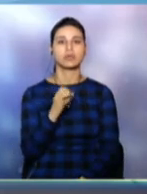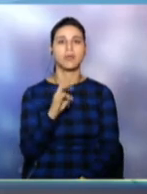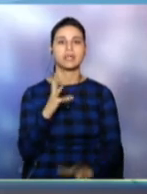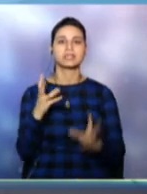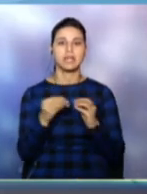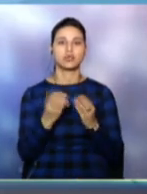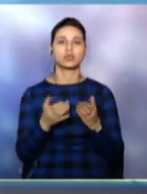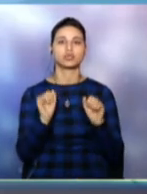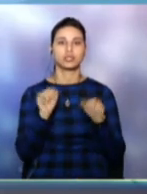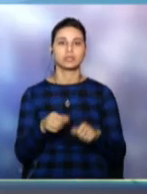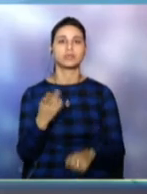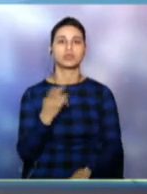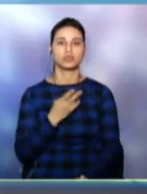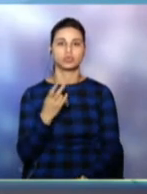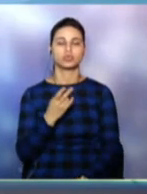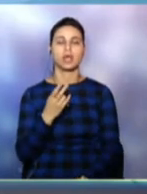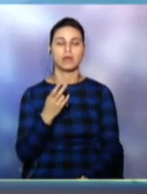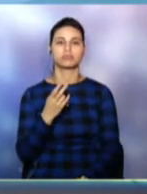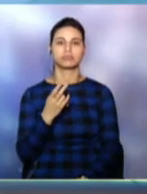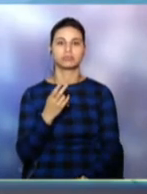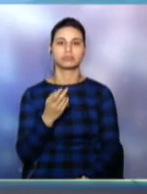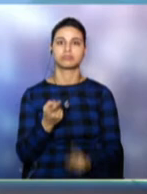თუ შეძლებენ უნდა კიდევაც ამოიღონ